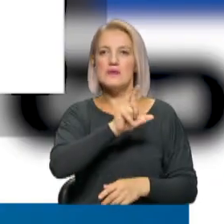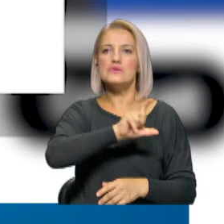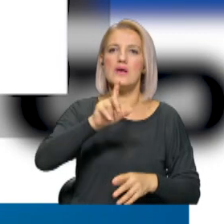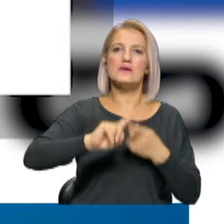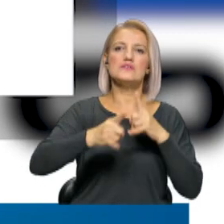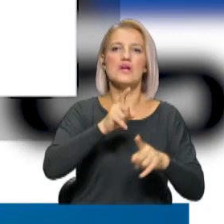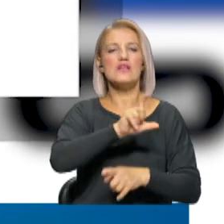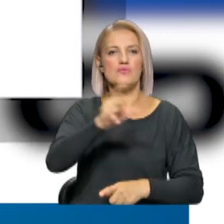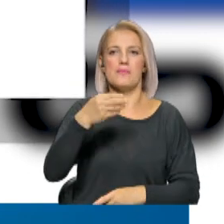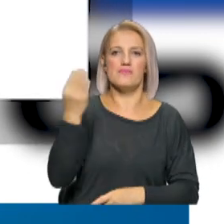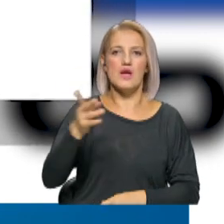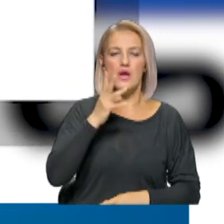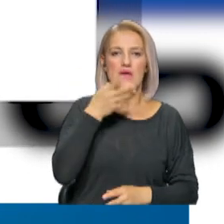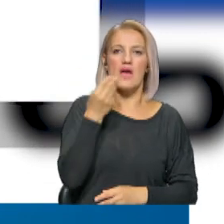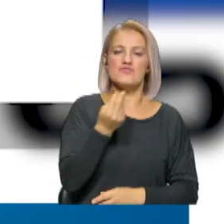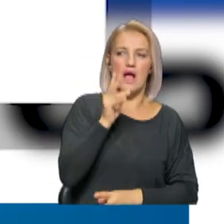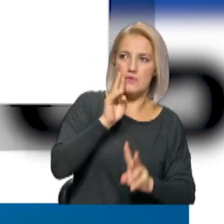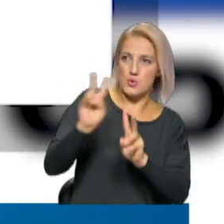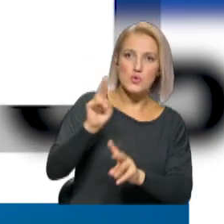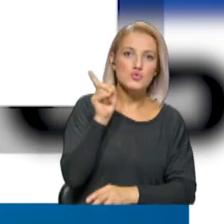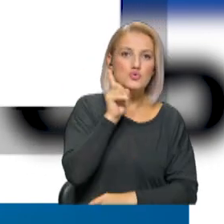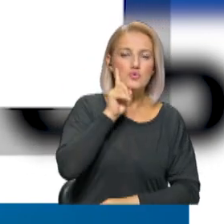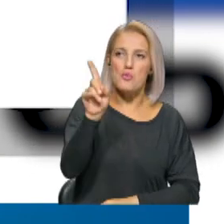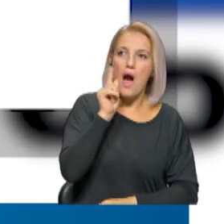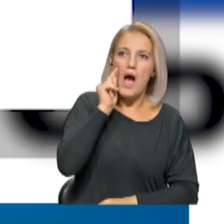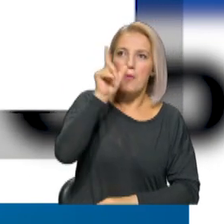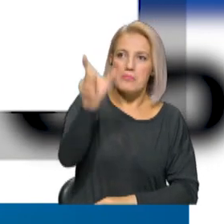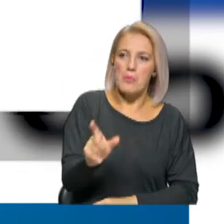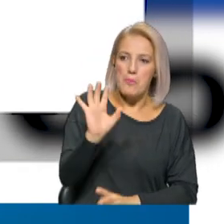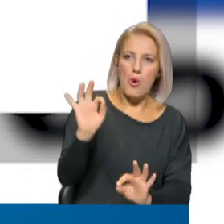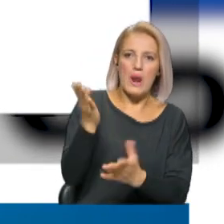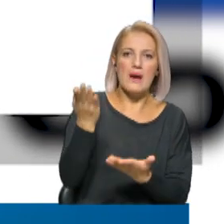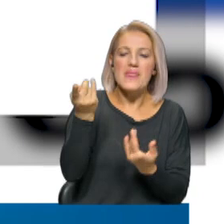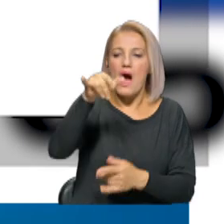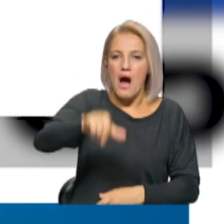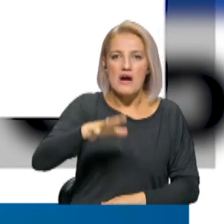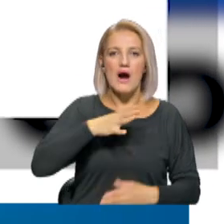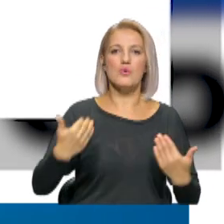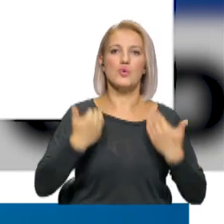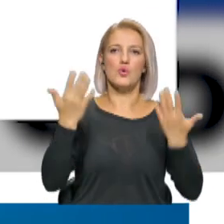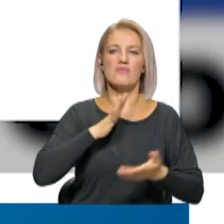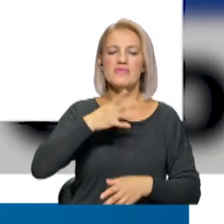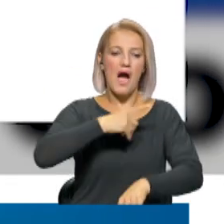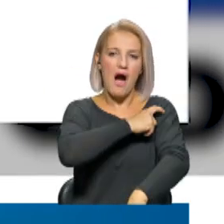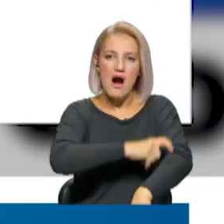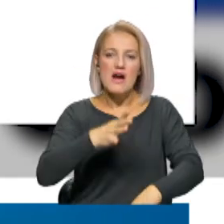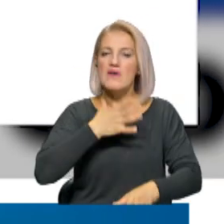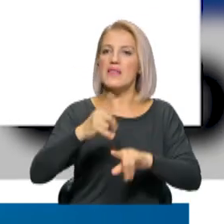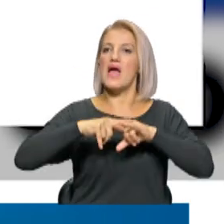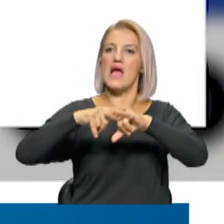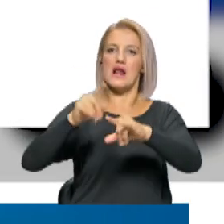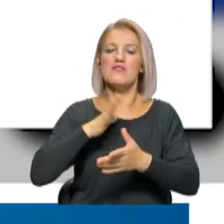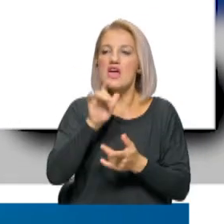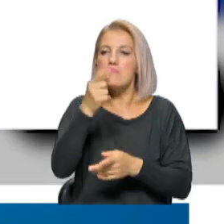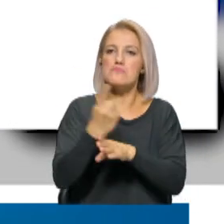gecikmedi. Gençler görün ve duyun, bu adam böyle biri, zihni böyle çalışıyor. Bunda ne hak var, ne hukuk, ne haram var, ne helal. Hiçbir